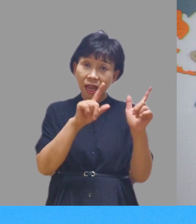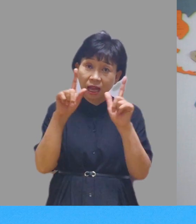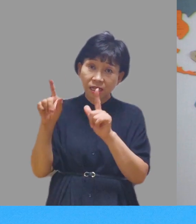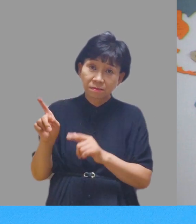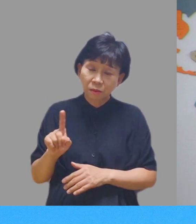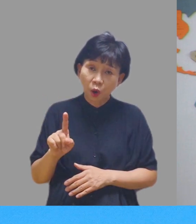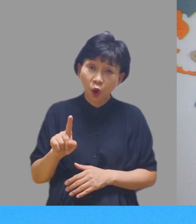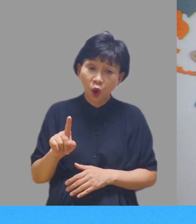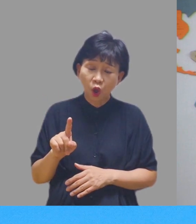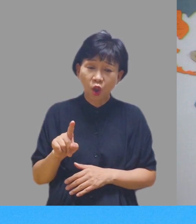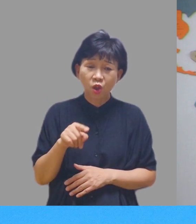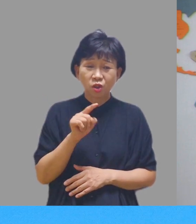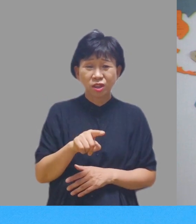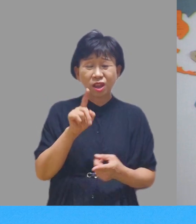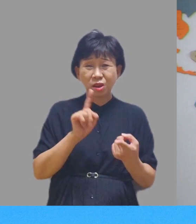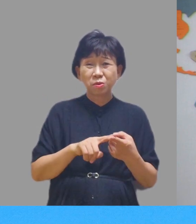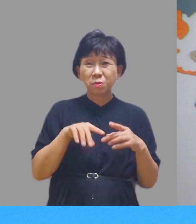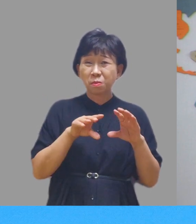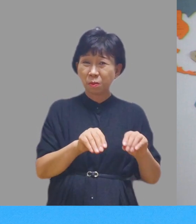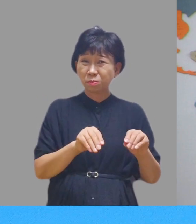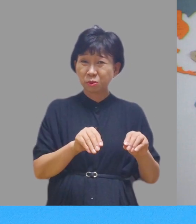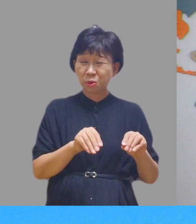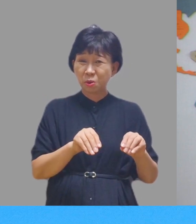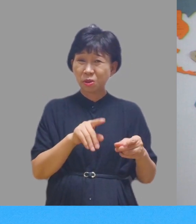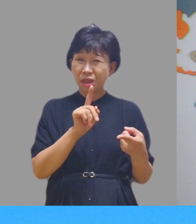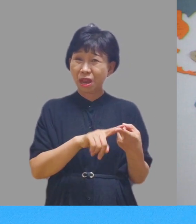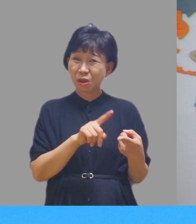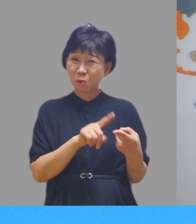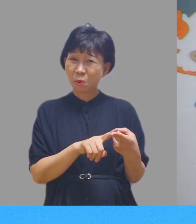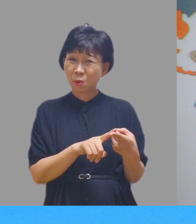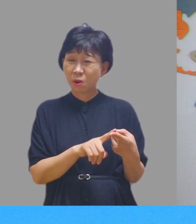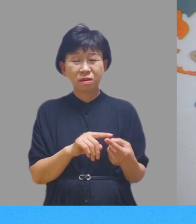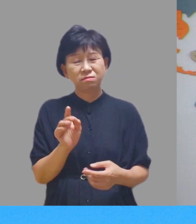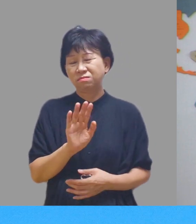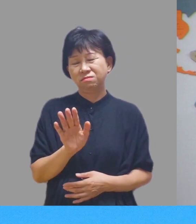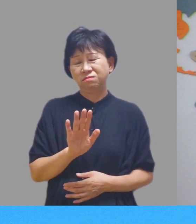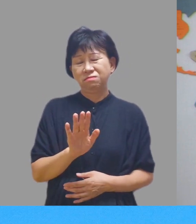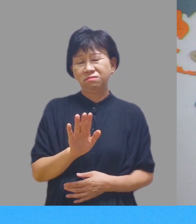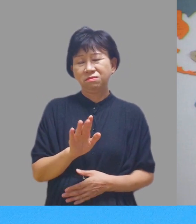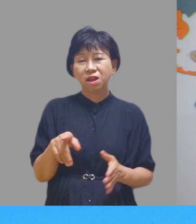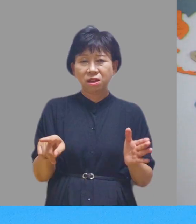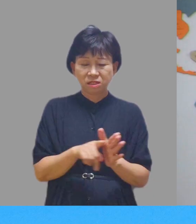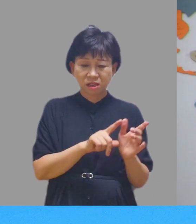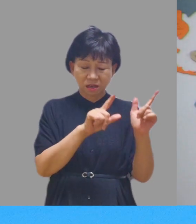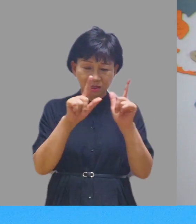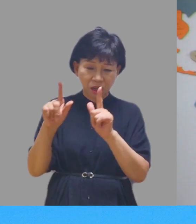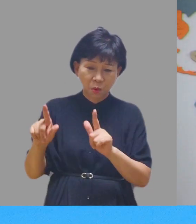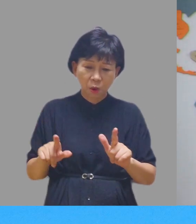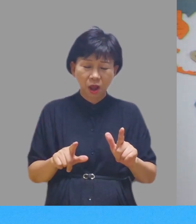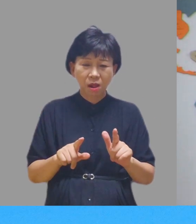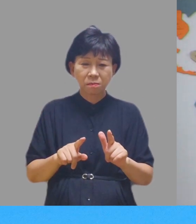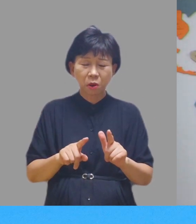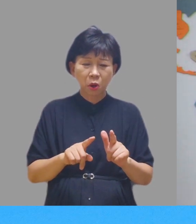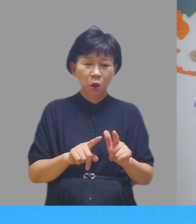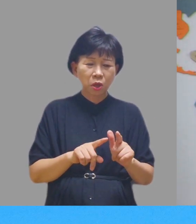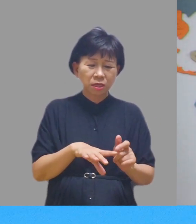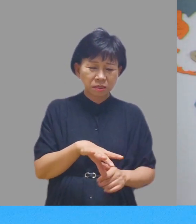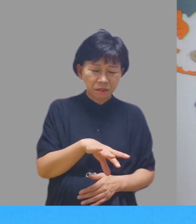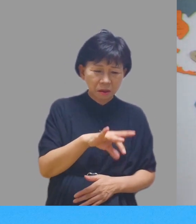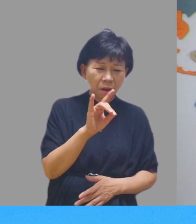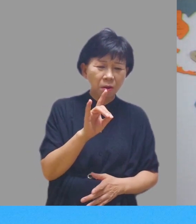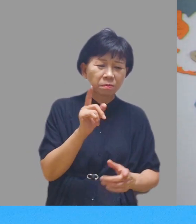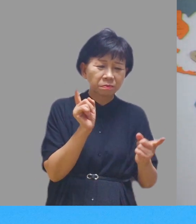거기서 멈추면 안 되겠지요. 이제 막 교회 와서 신앙생활을 오래오래 했지만 이제 막 예수 그리스도를